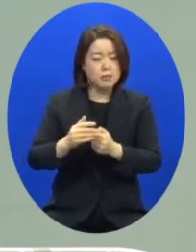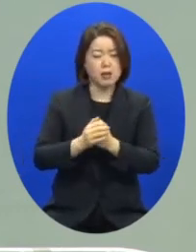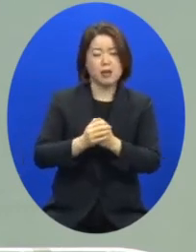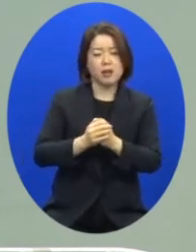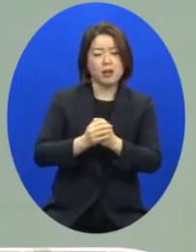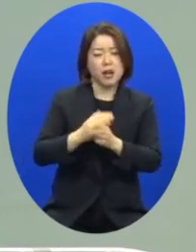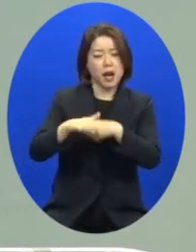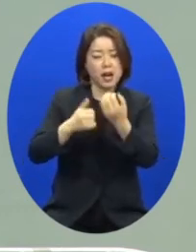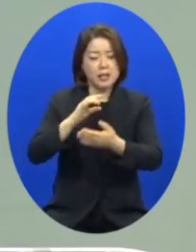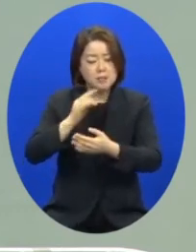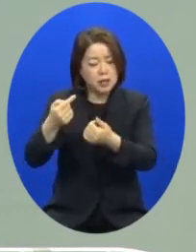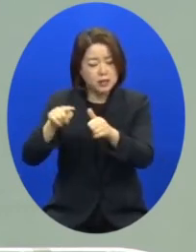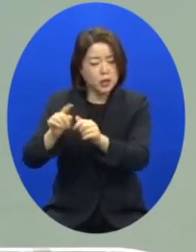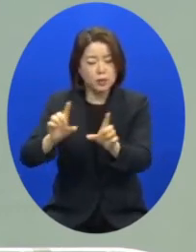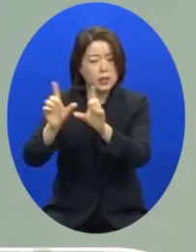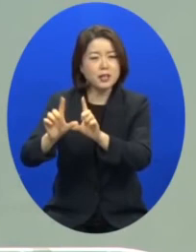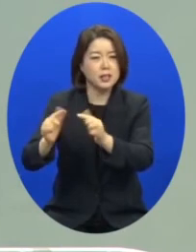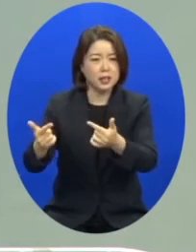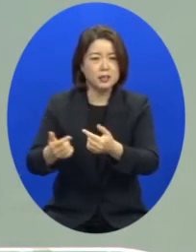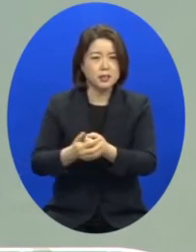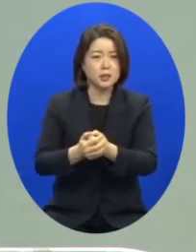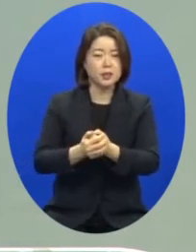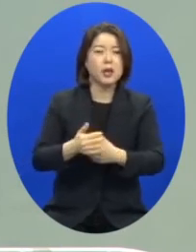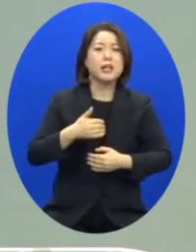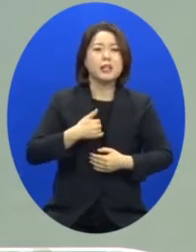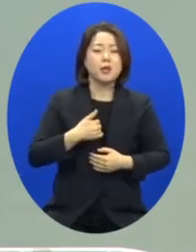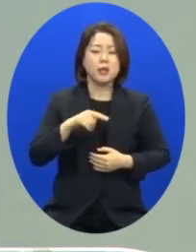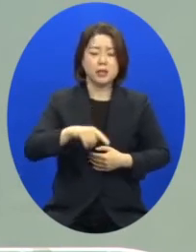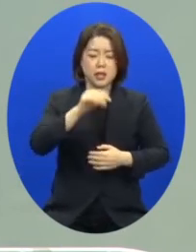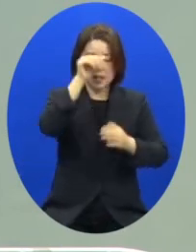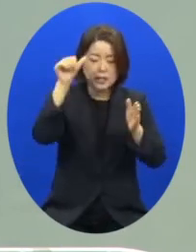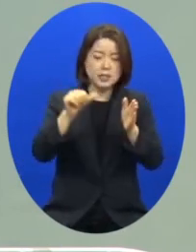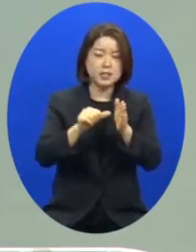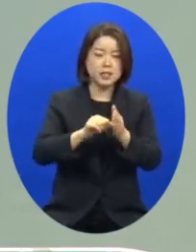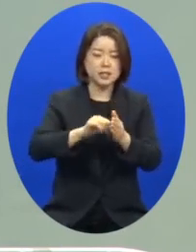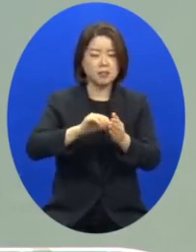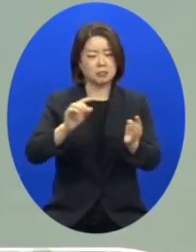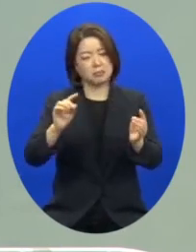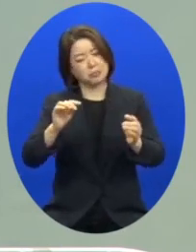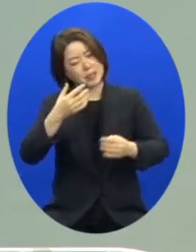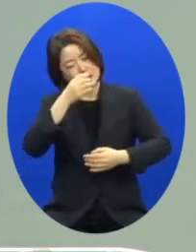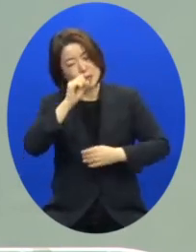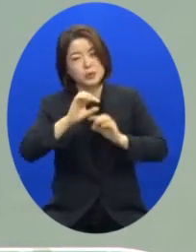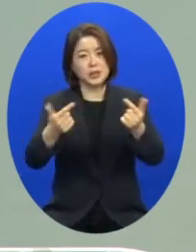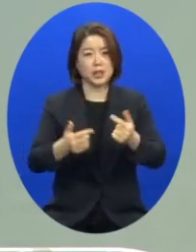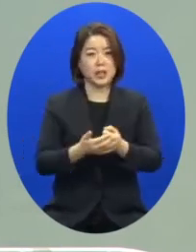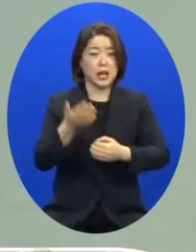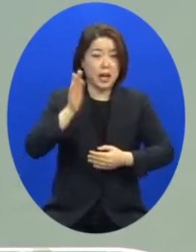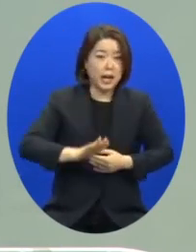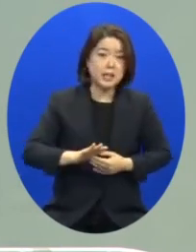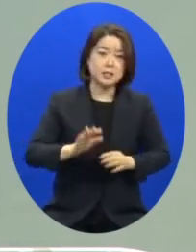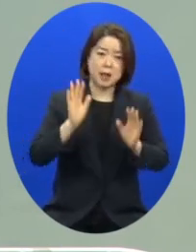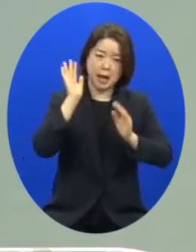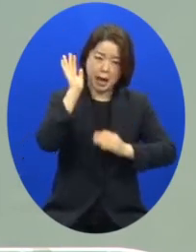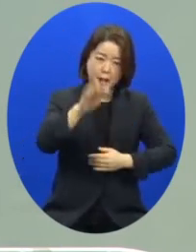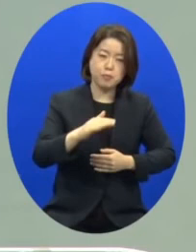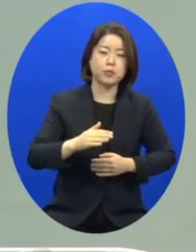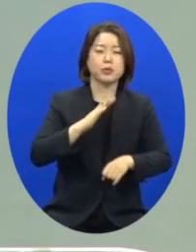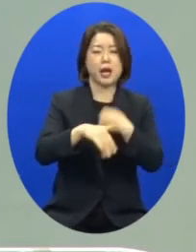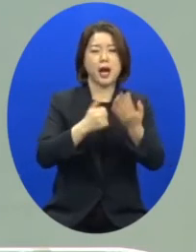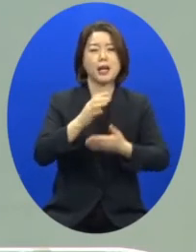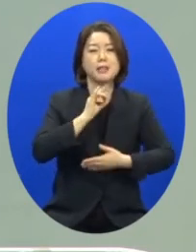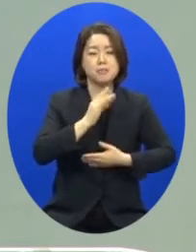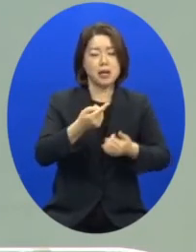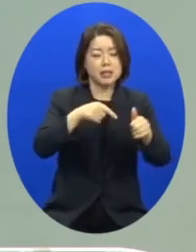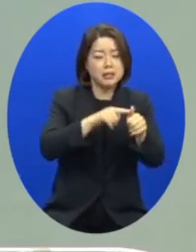수가 없습니다 그래서 내 인생이 이렇게 뒤틀린 것 같습니다 이제는 진짜 하나님만 의지하게